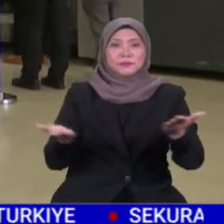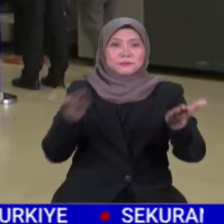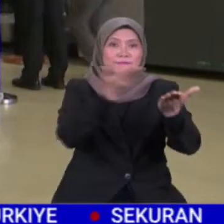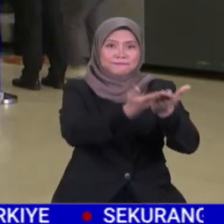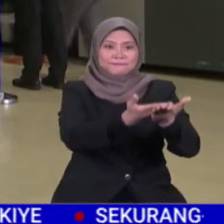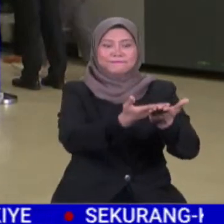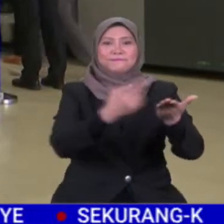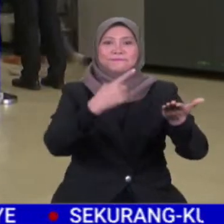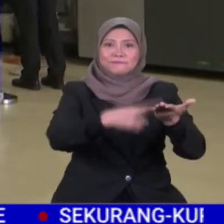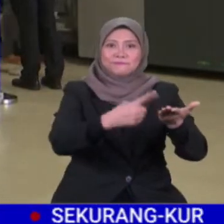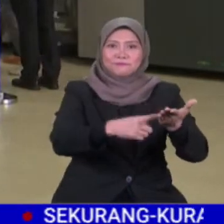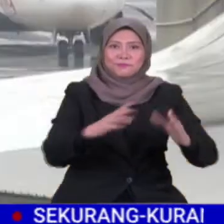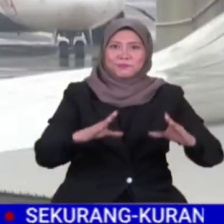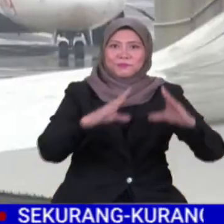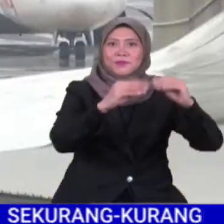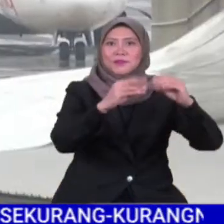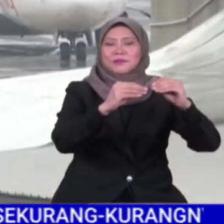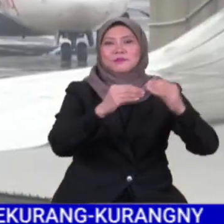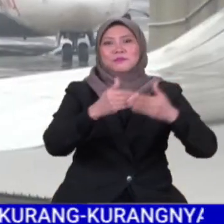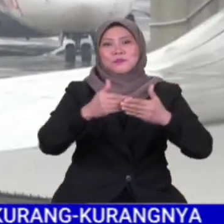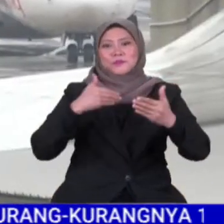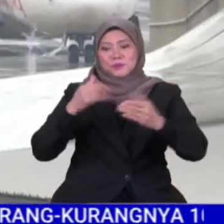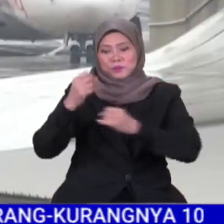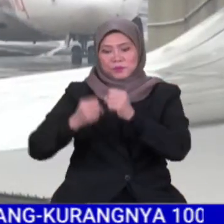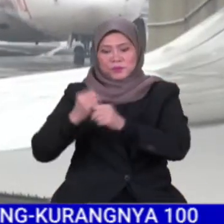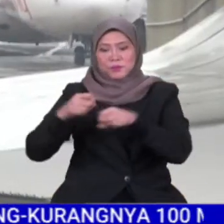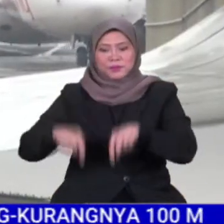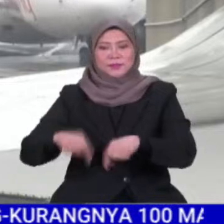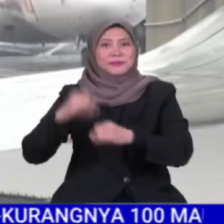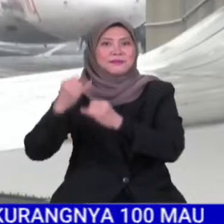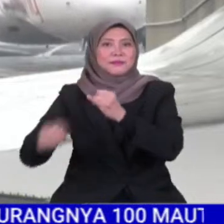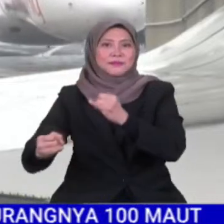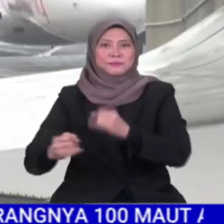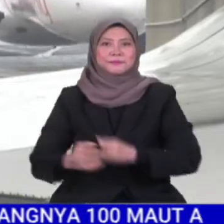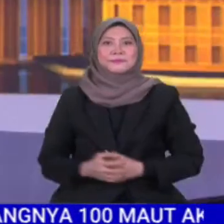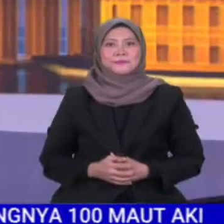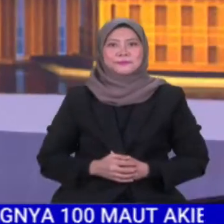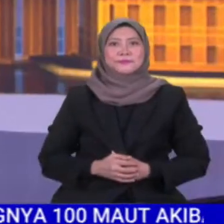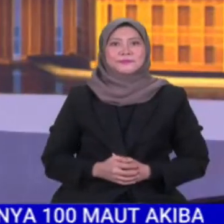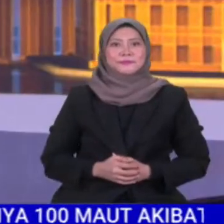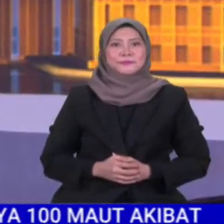dibentangkan semula kepada Jemaah Menteri sebelum suku pertama tahun ini berakhir.